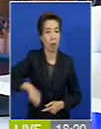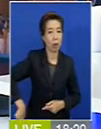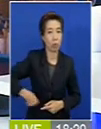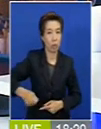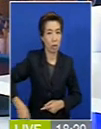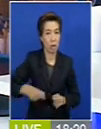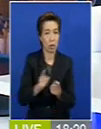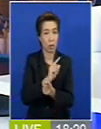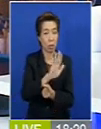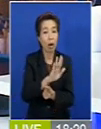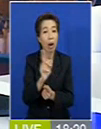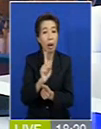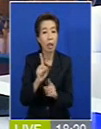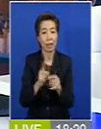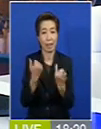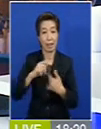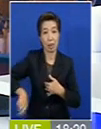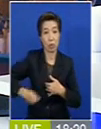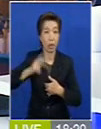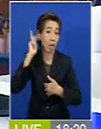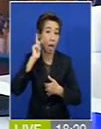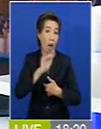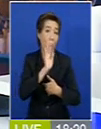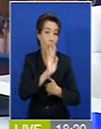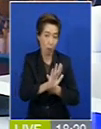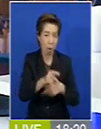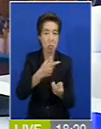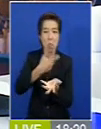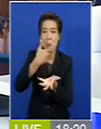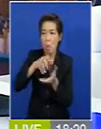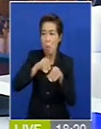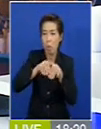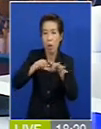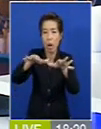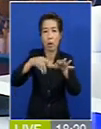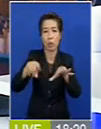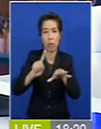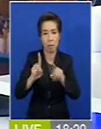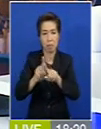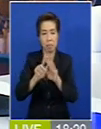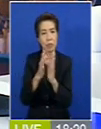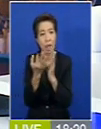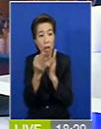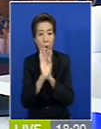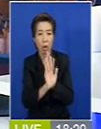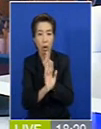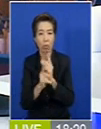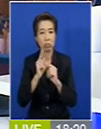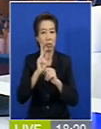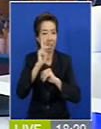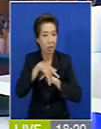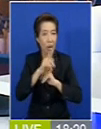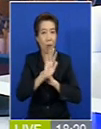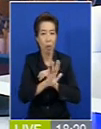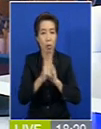ชานะครับสื่อกัมพูชาหลายสำนักตอนนี้รายงานความเคลื่อนไหวที่คนในโลกออนไลน์เขาพูดถึงเรื่องของ